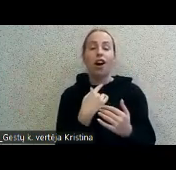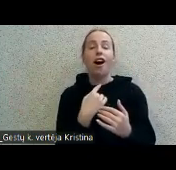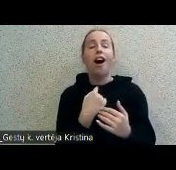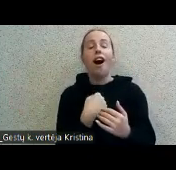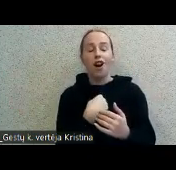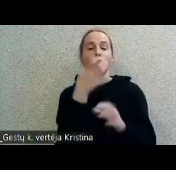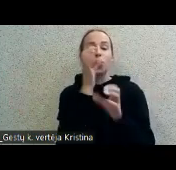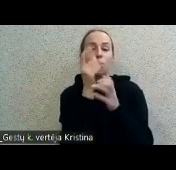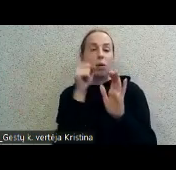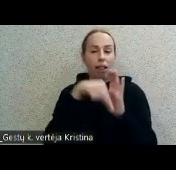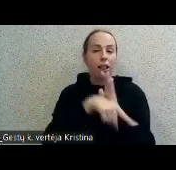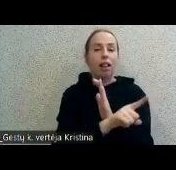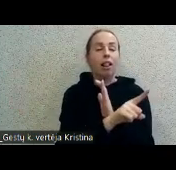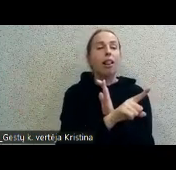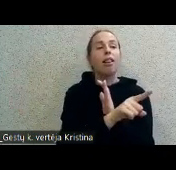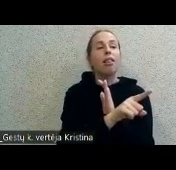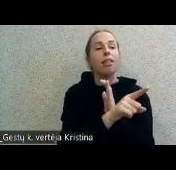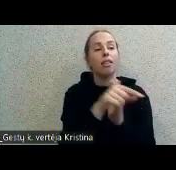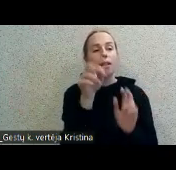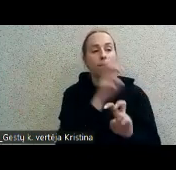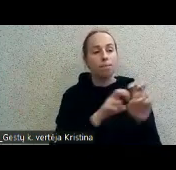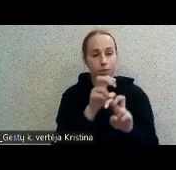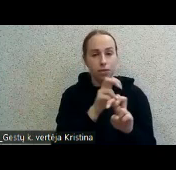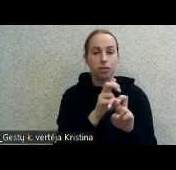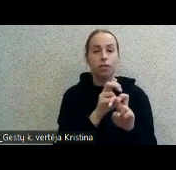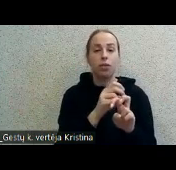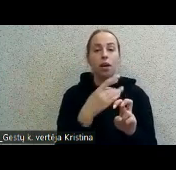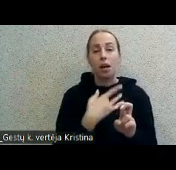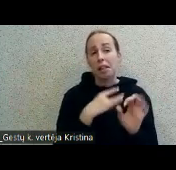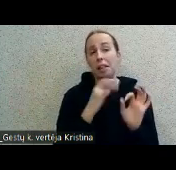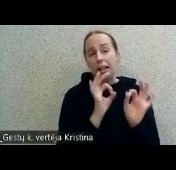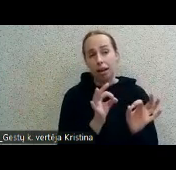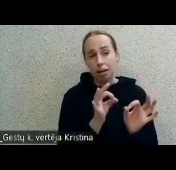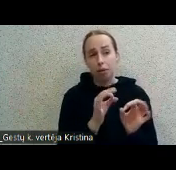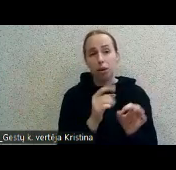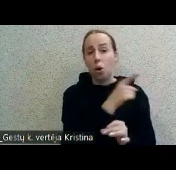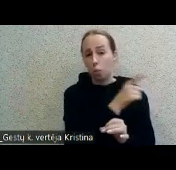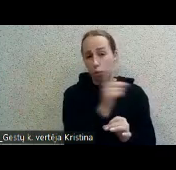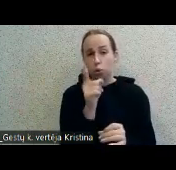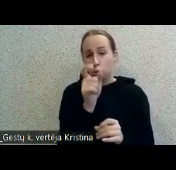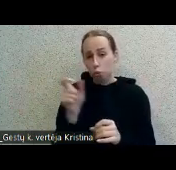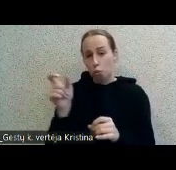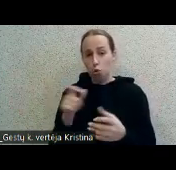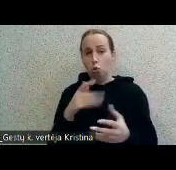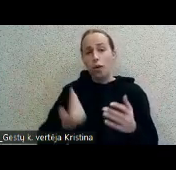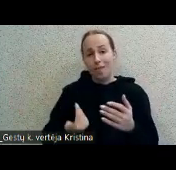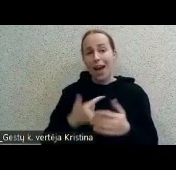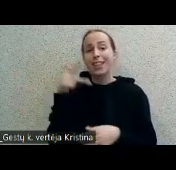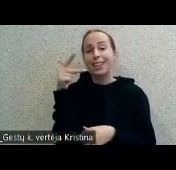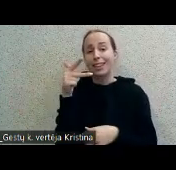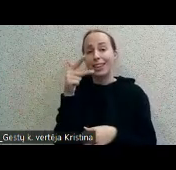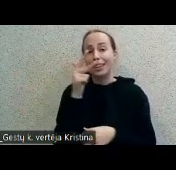galbūt maždaug aš ir teisi. Aiškiai pas jūs 3 milijonai žmonių, jūs